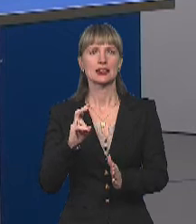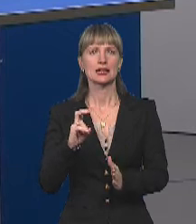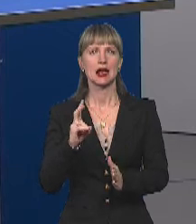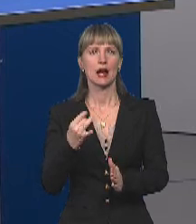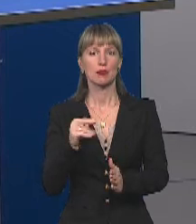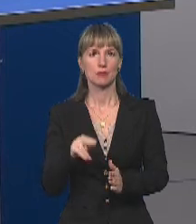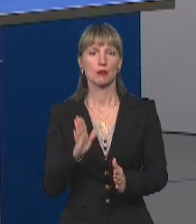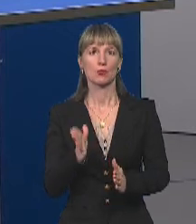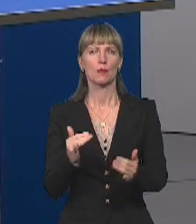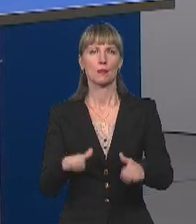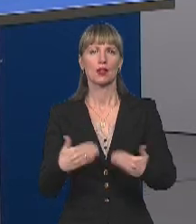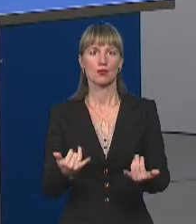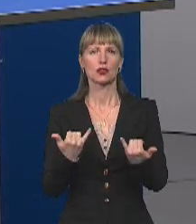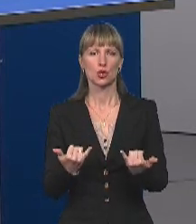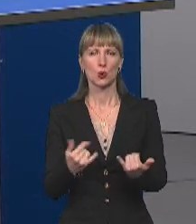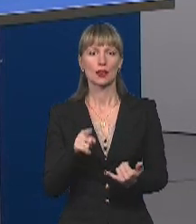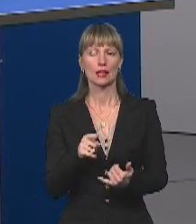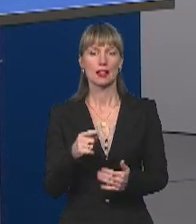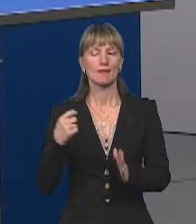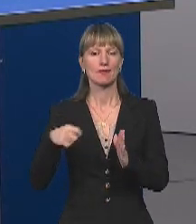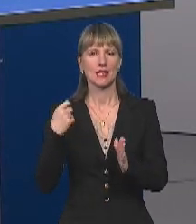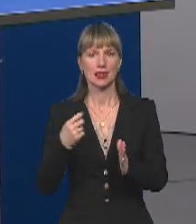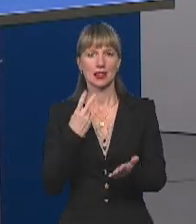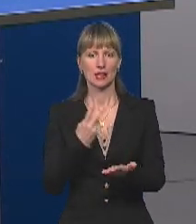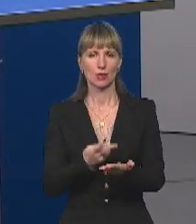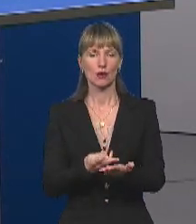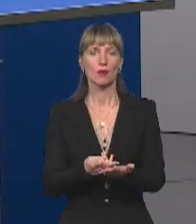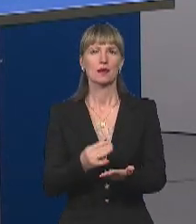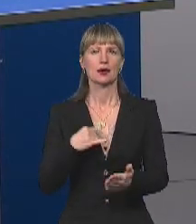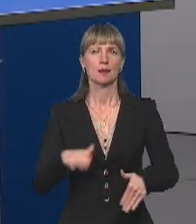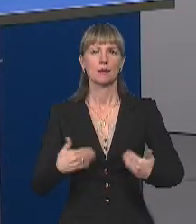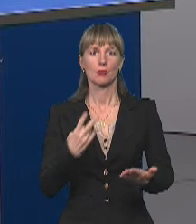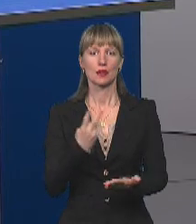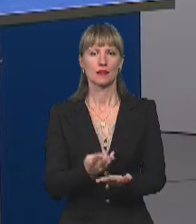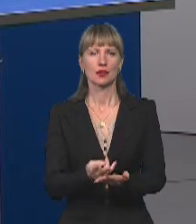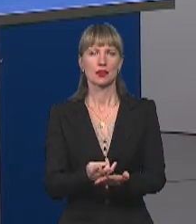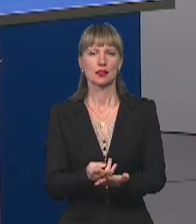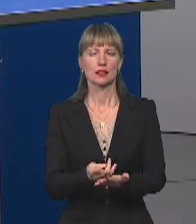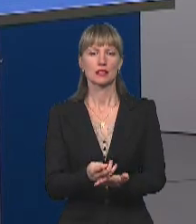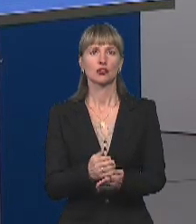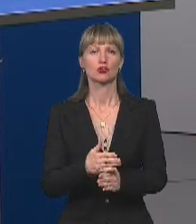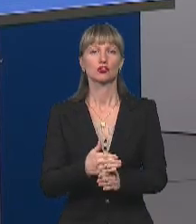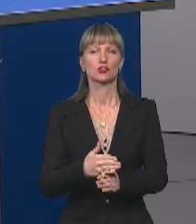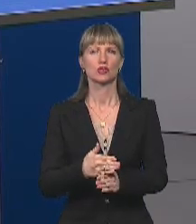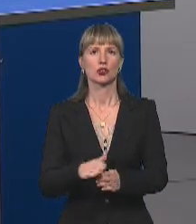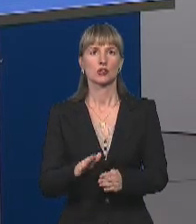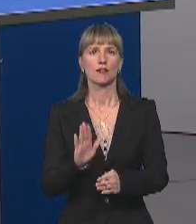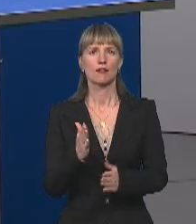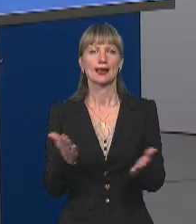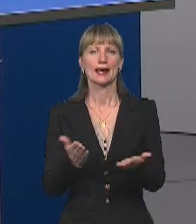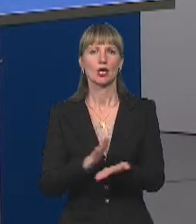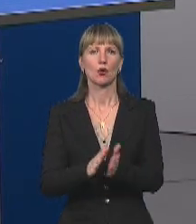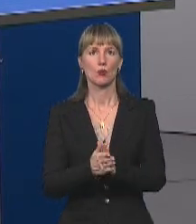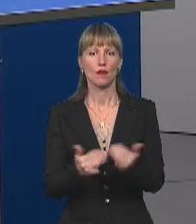будемо пропонувати сьогодні з ним відеоінтерв'ю. І я пропоную подивитися частину, от у яких умовах